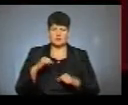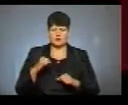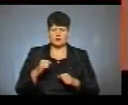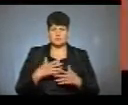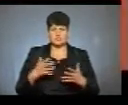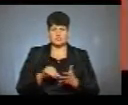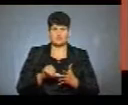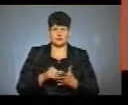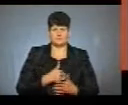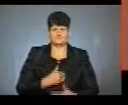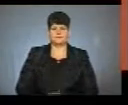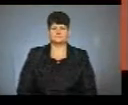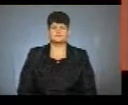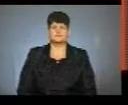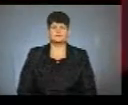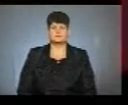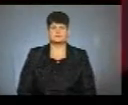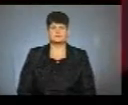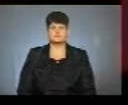за участю.